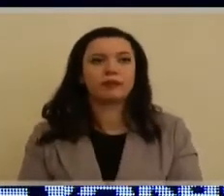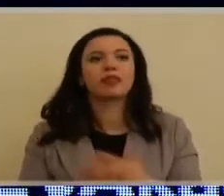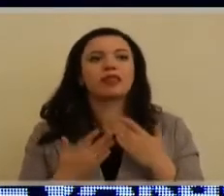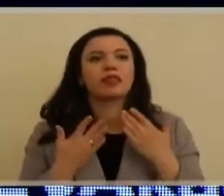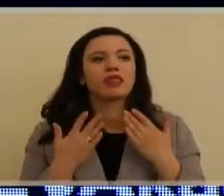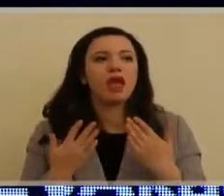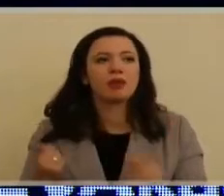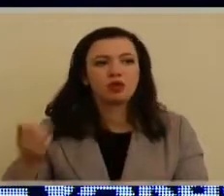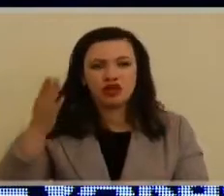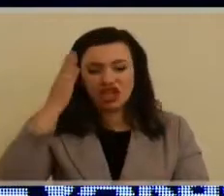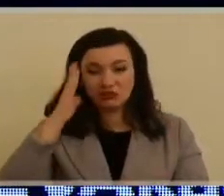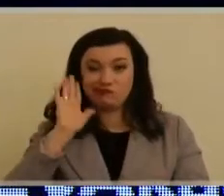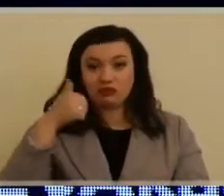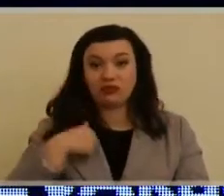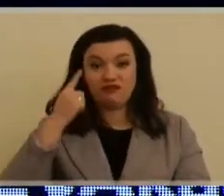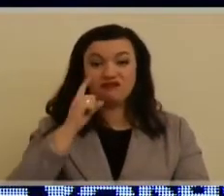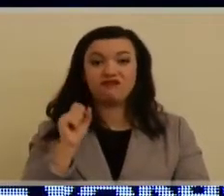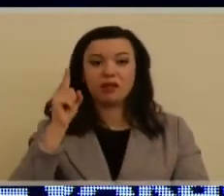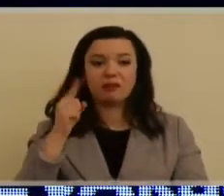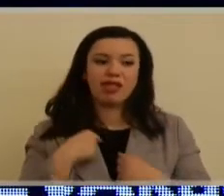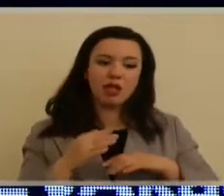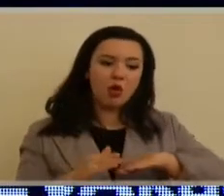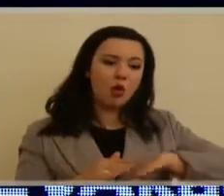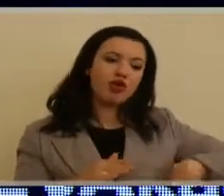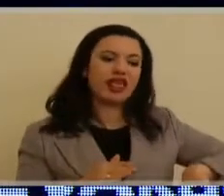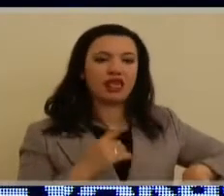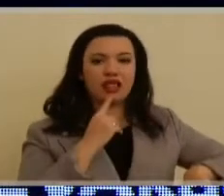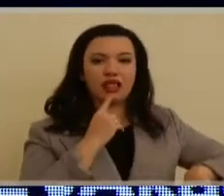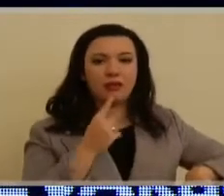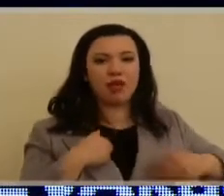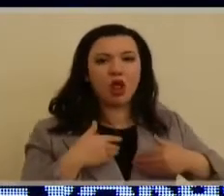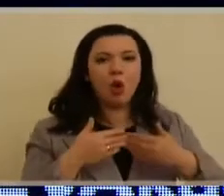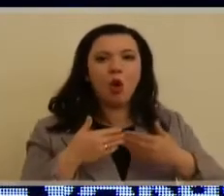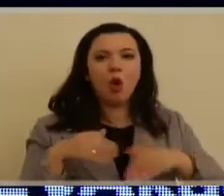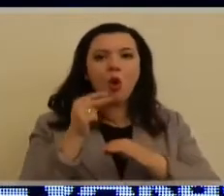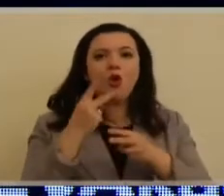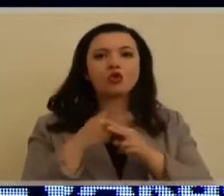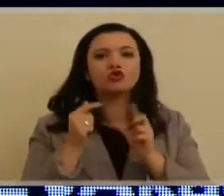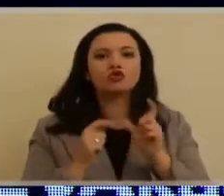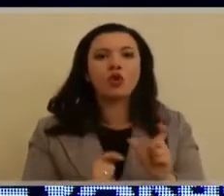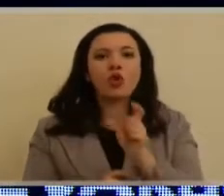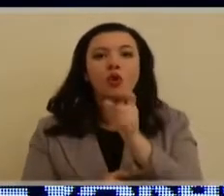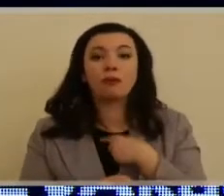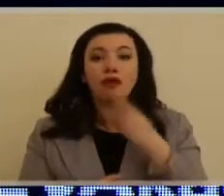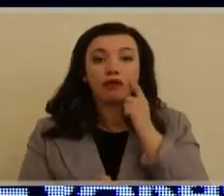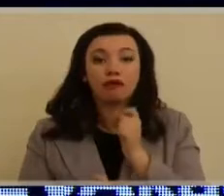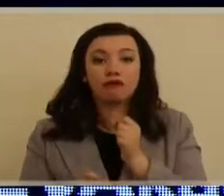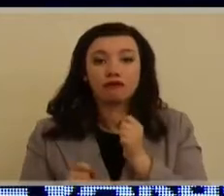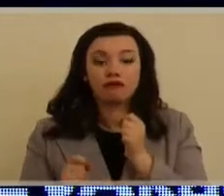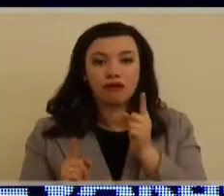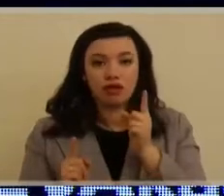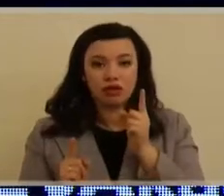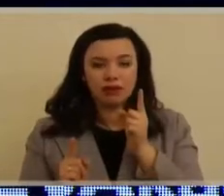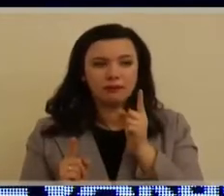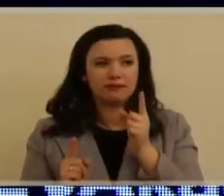Tabii ki yaşım ilerledikçe şunu fark ettim. Öteki olduğumu, tırnak içinde özürlü olduğumu fark ettim. Mesela bu salondaki herkes